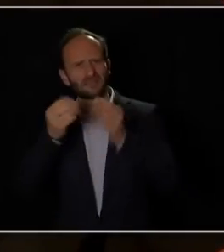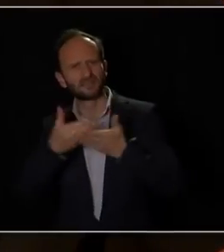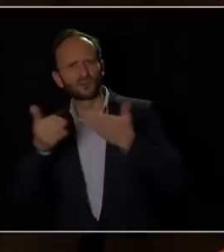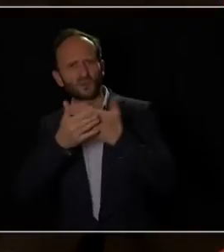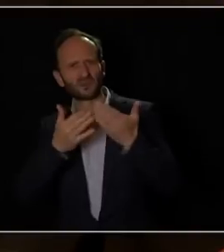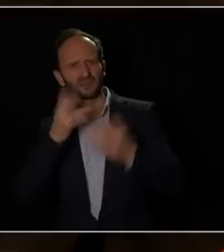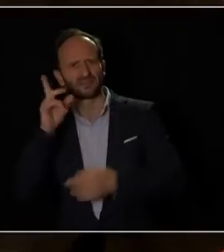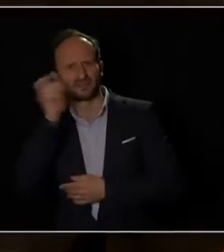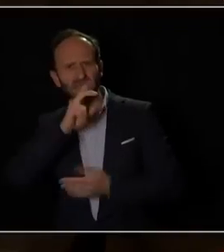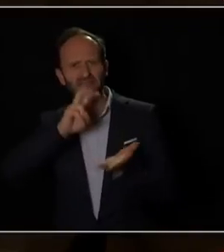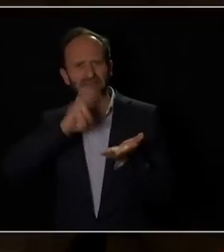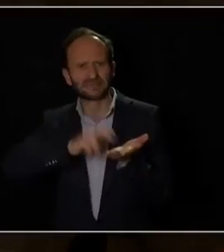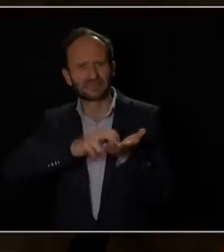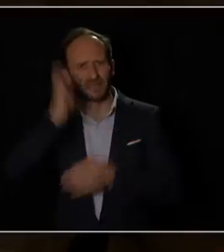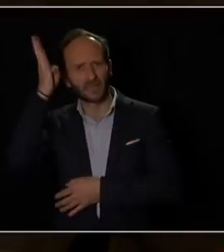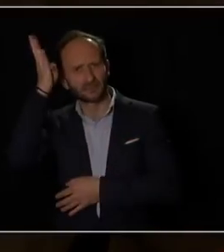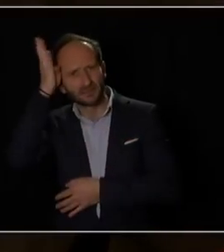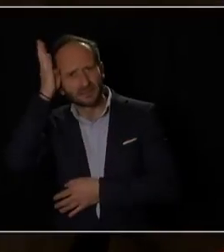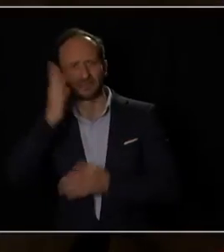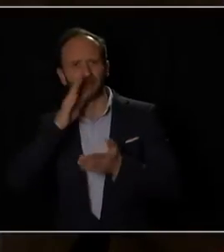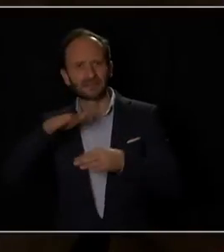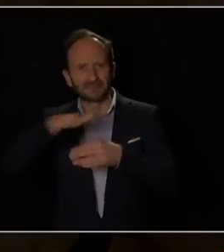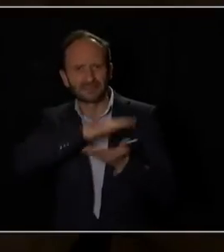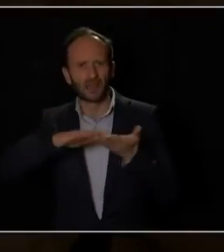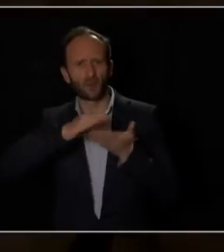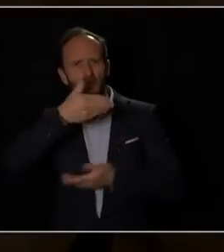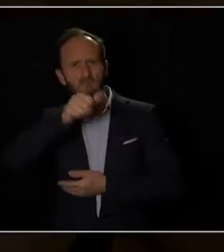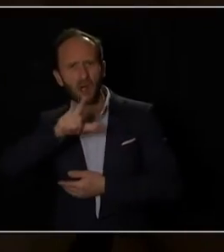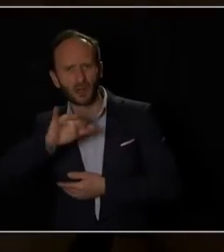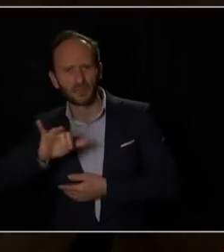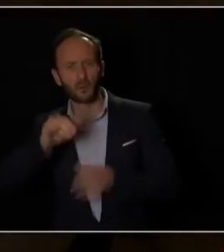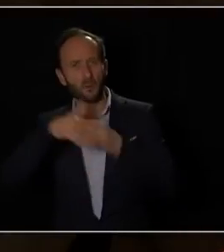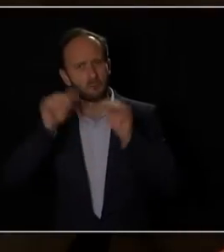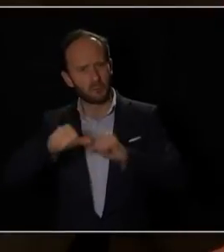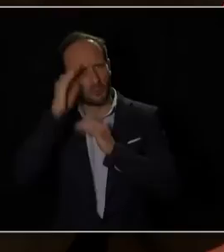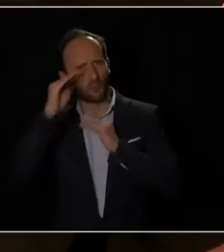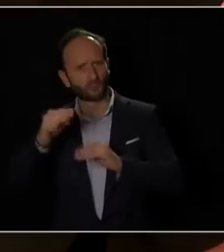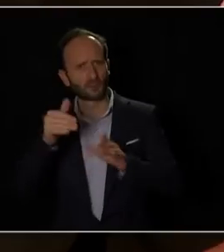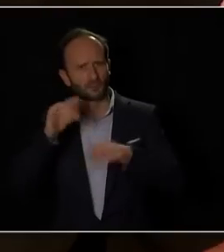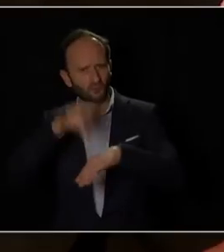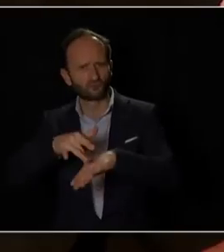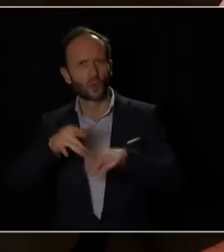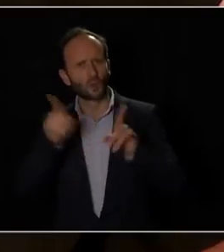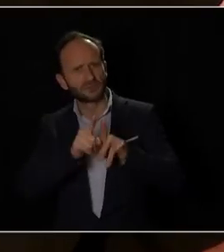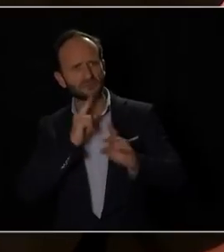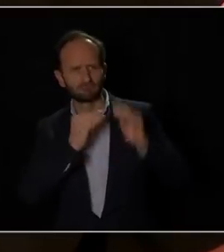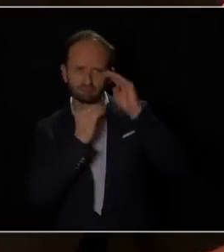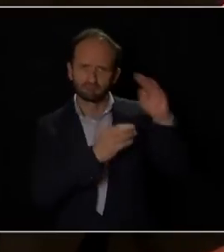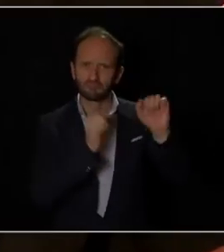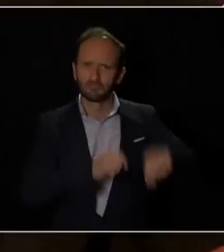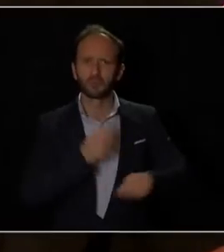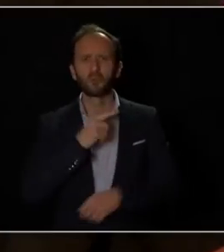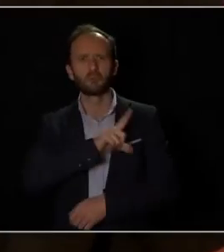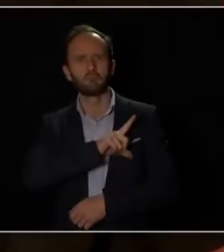Syrie, en Irak, au Sahel, au Mali. Nous pouvons compter sur nos policiers, nous pouvons compter sur